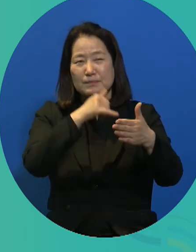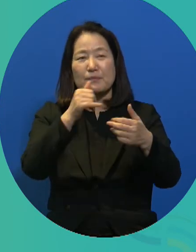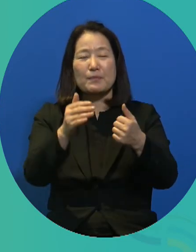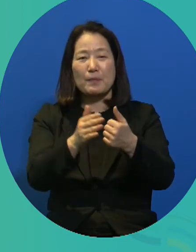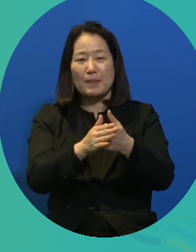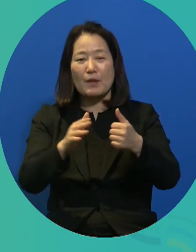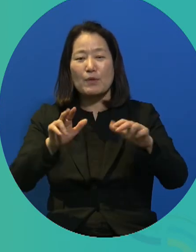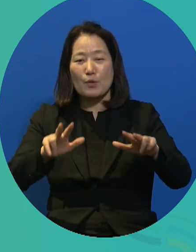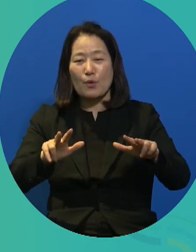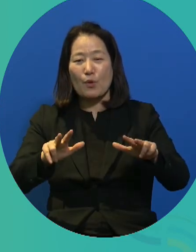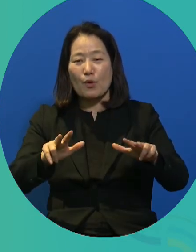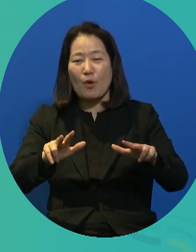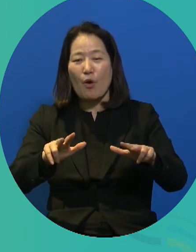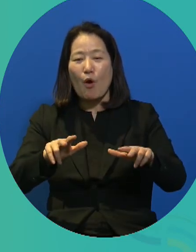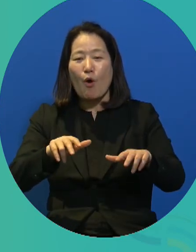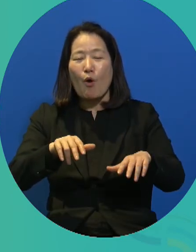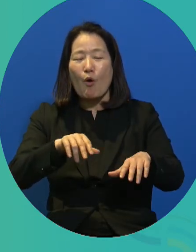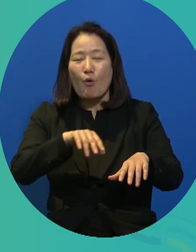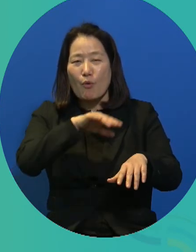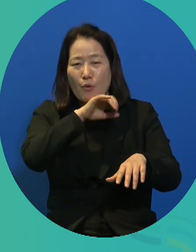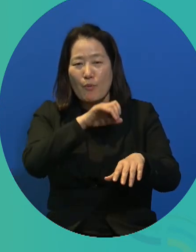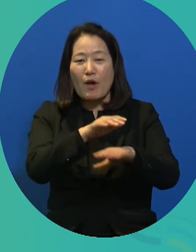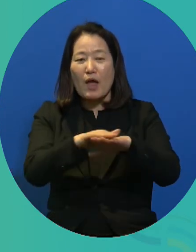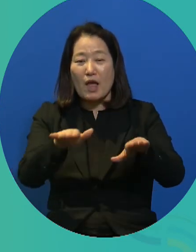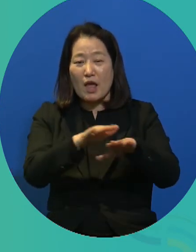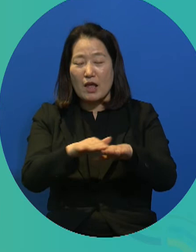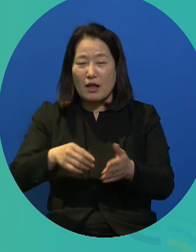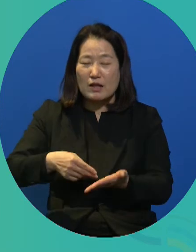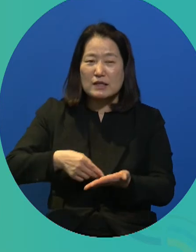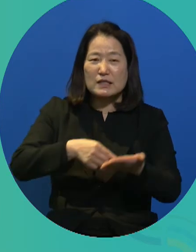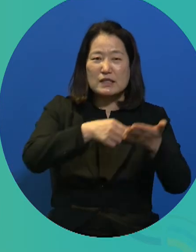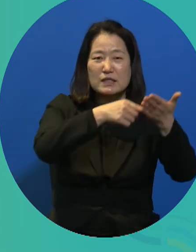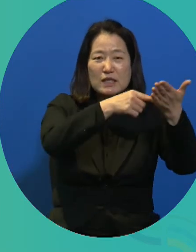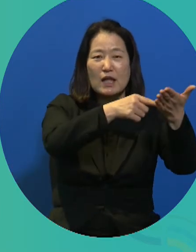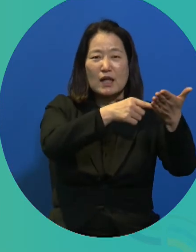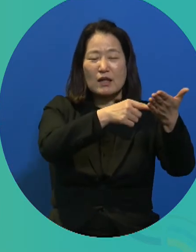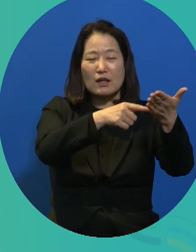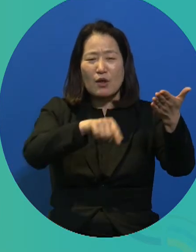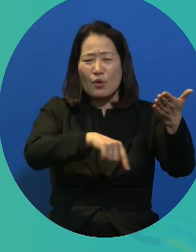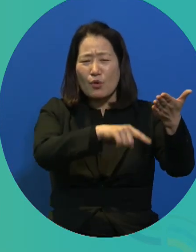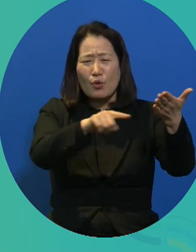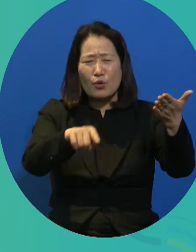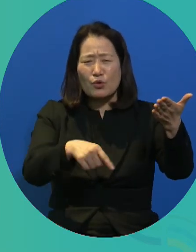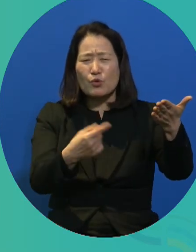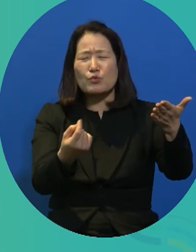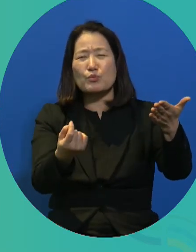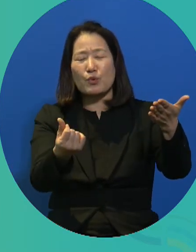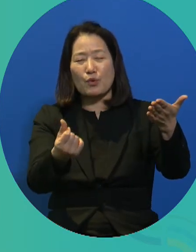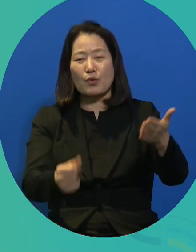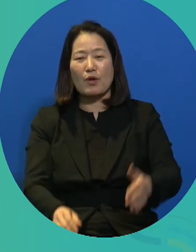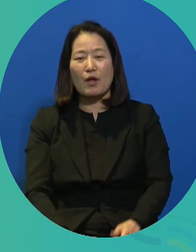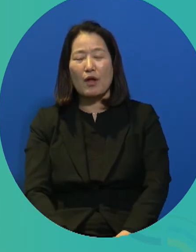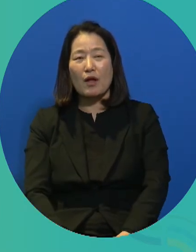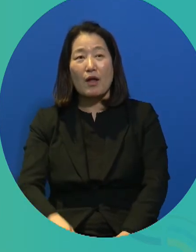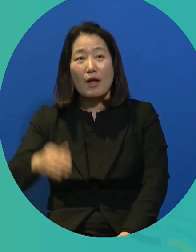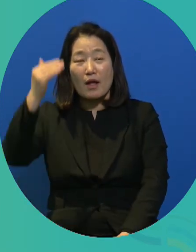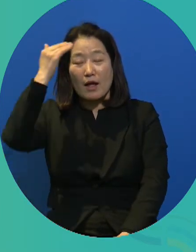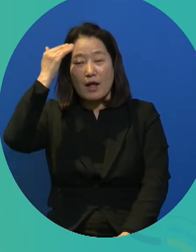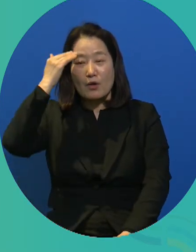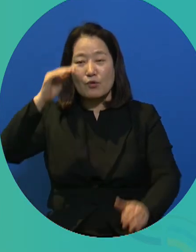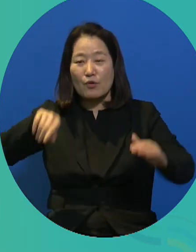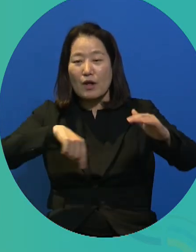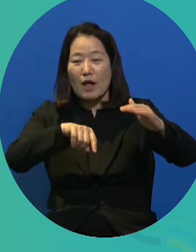진정 절차조차도 100건이 안 될 정도로 굉장히 적은 숫자라고 합니다. 우리나라 역시도 이제 그